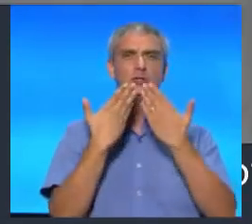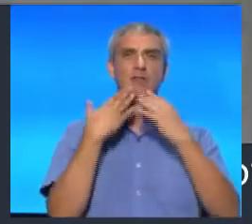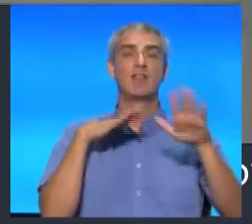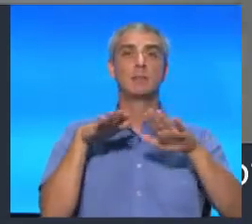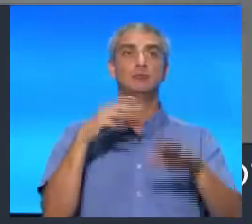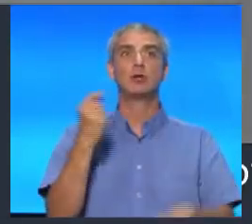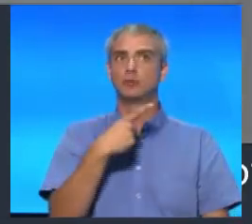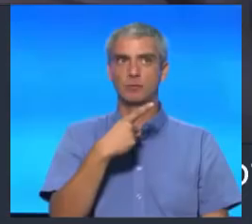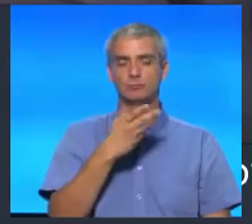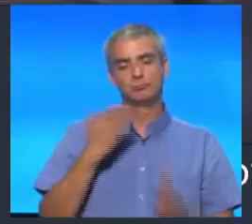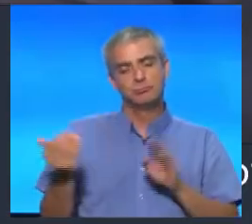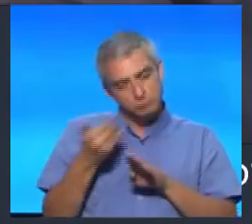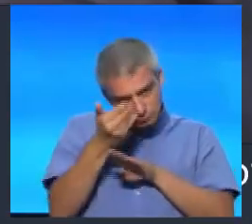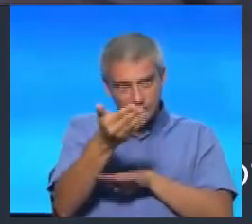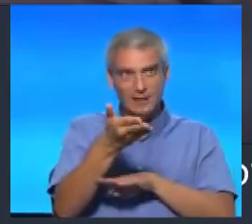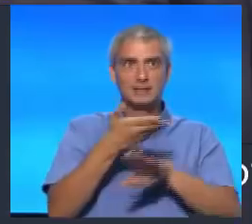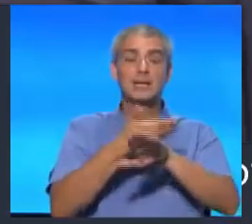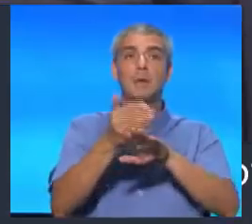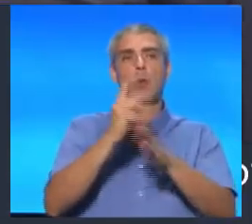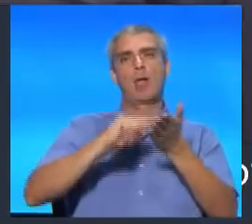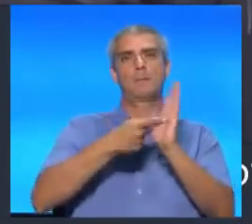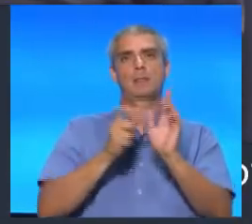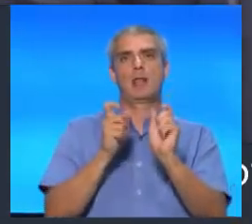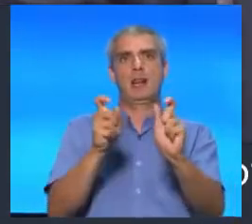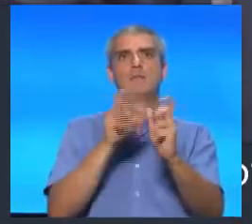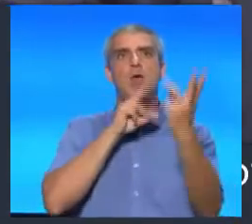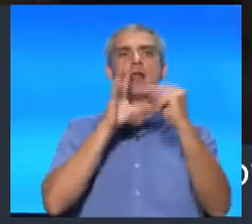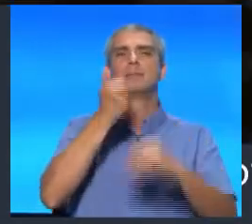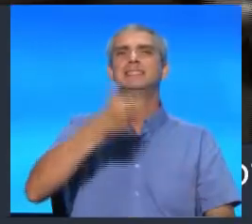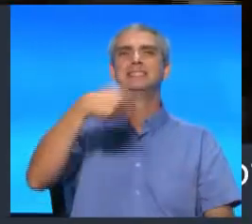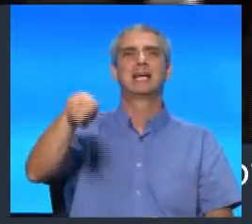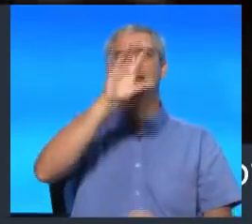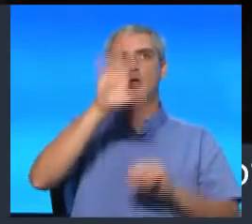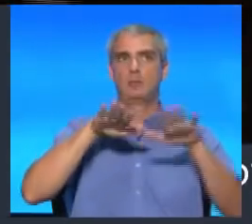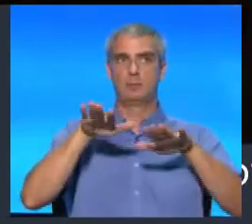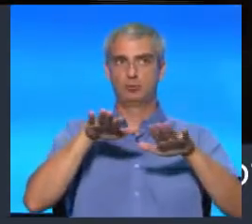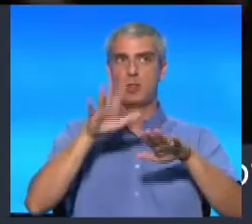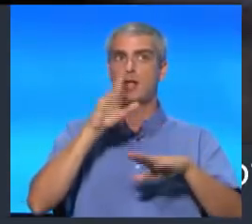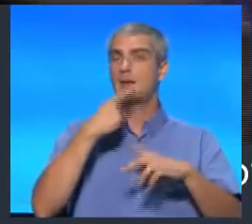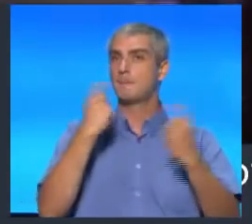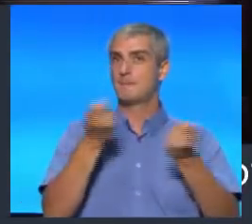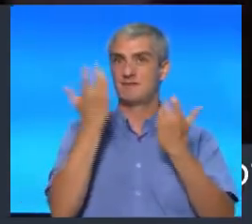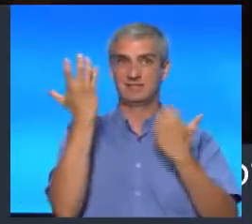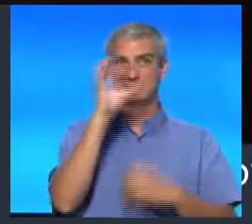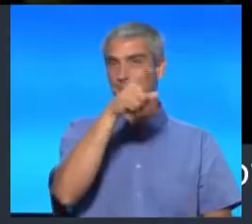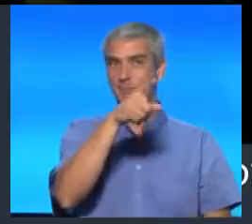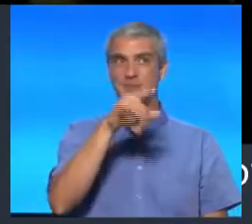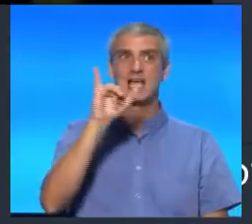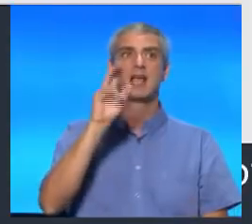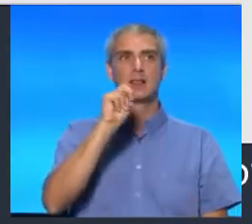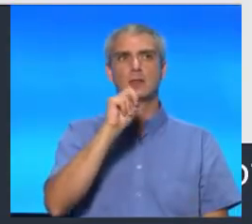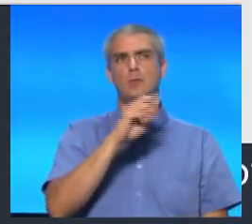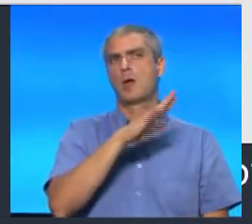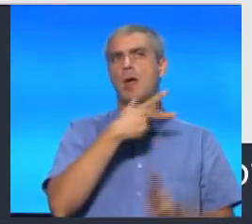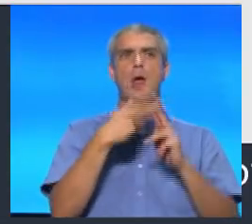השבועית, הוכנסה באיחור, אולי במטרה למנוע ממנה לדבר עם שרי הממשלה. גם מפרסם הפוסט עצמו יאיר נתניהו, הסתפק